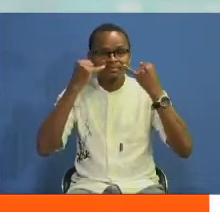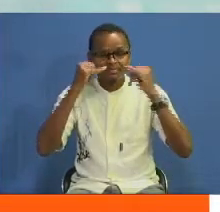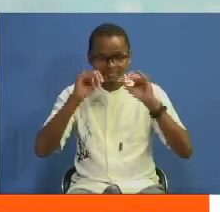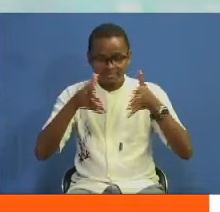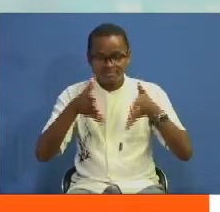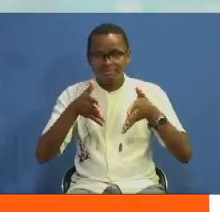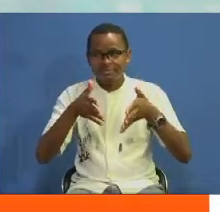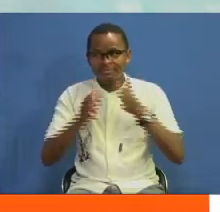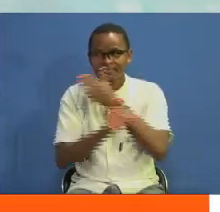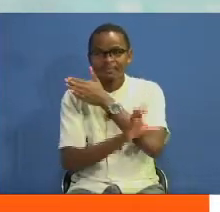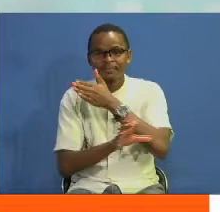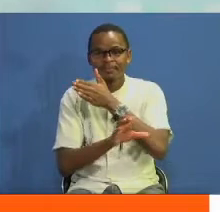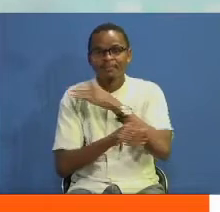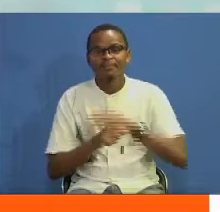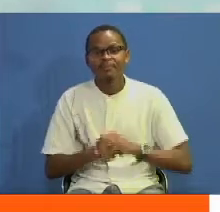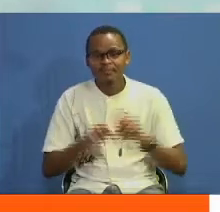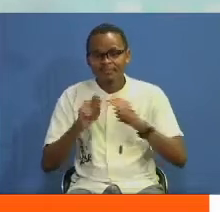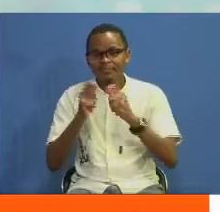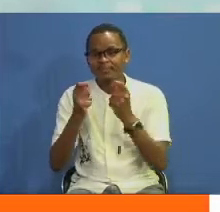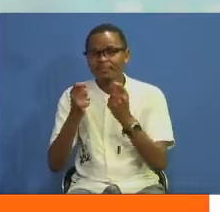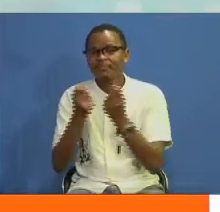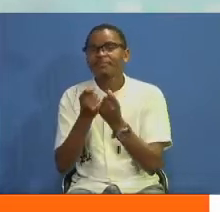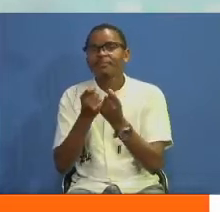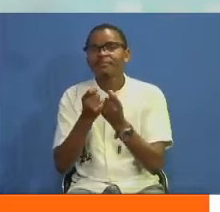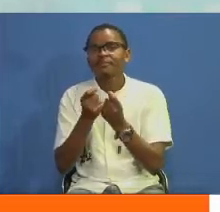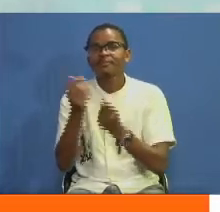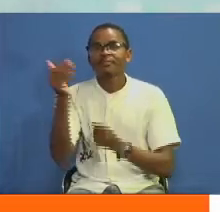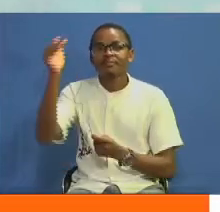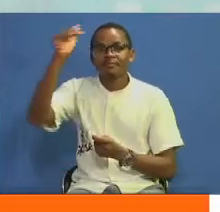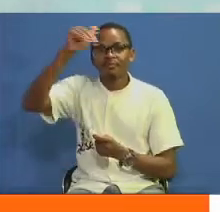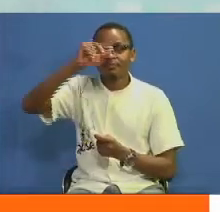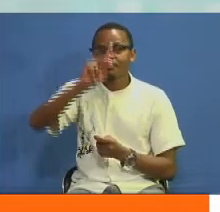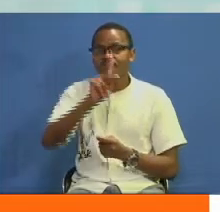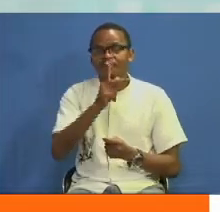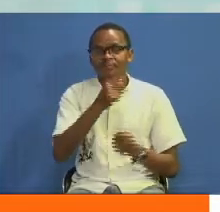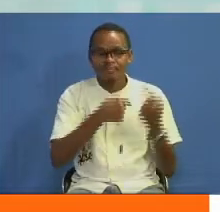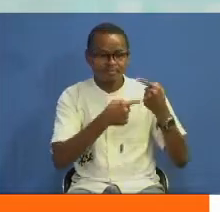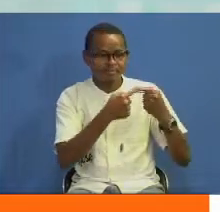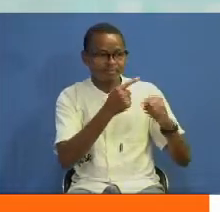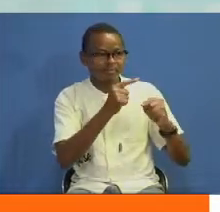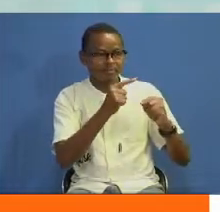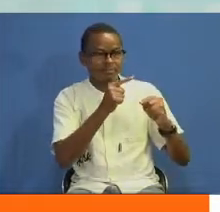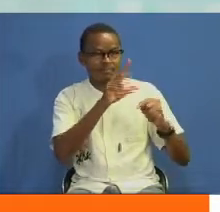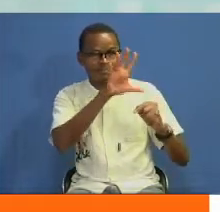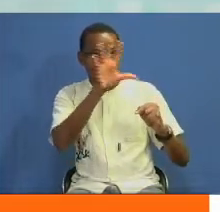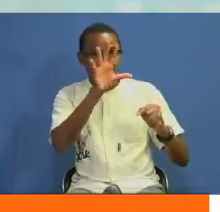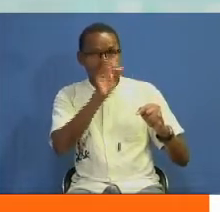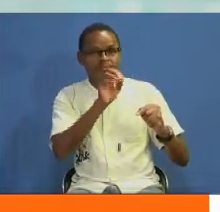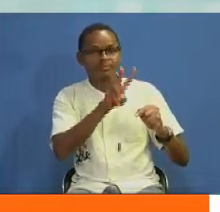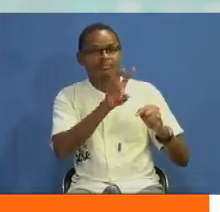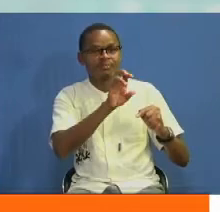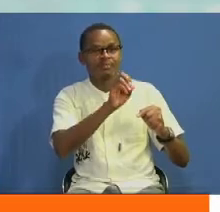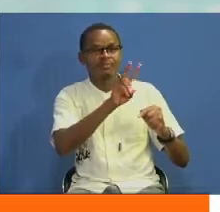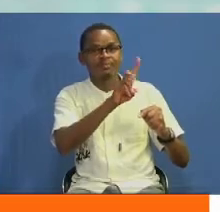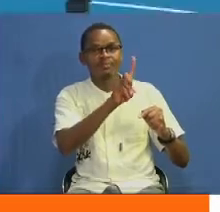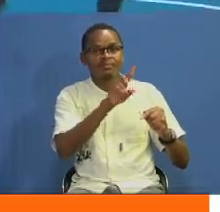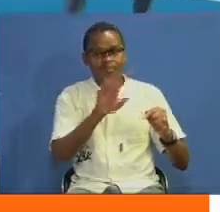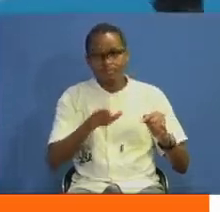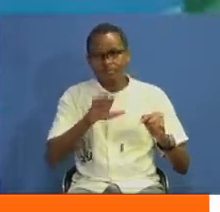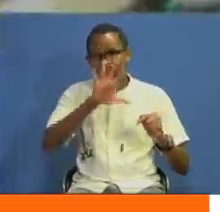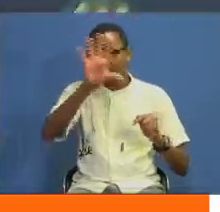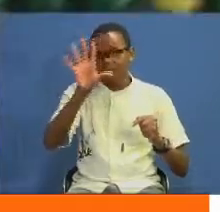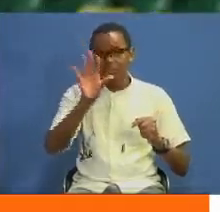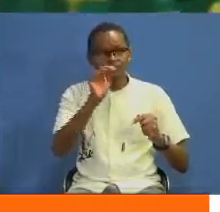umu nchini. Timu ya mpira wa kikapu ya Kenya imefuzu kwa dimba la mwaka 2021 la wanawake